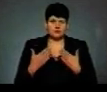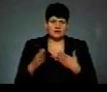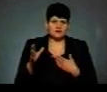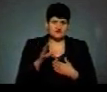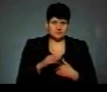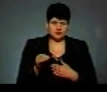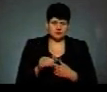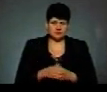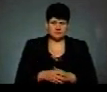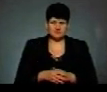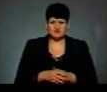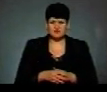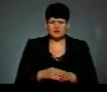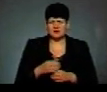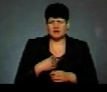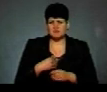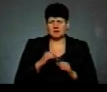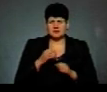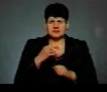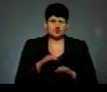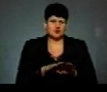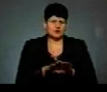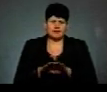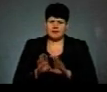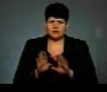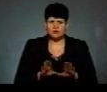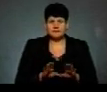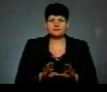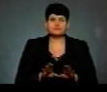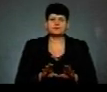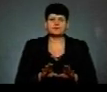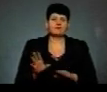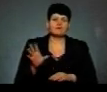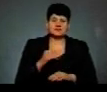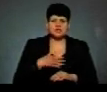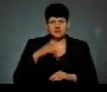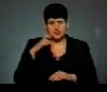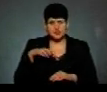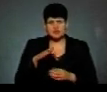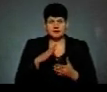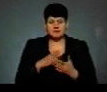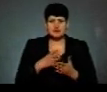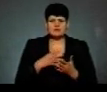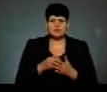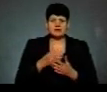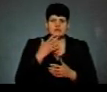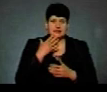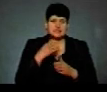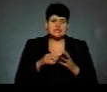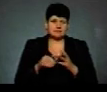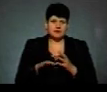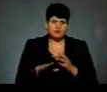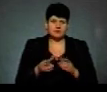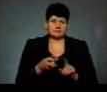усіма? Я б насмілився сказати, що однакове, тому що всі наші країни, перше, мають свій національне земляцтво, ми з ними в